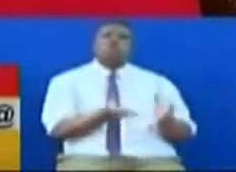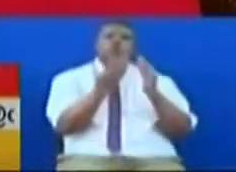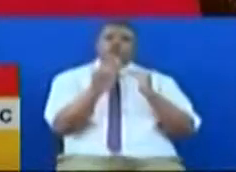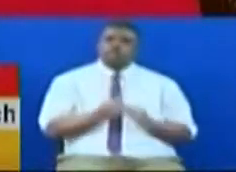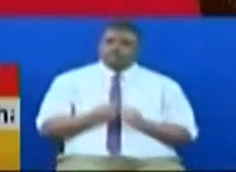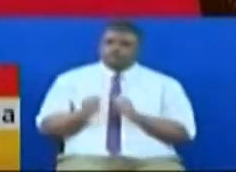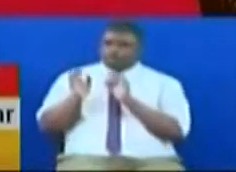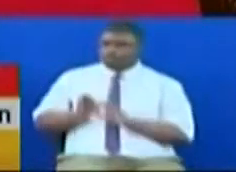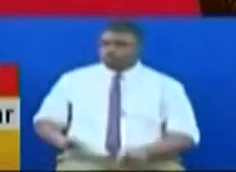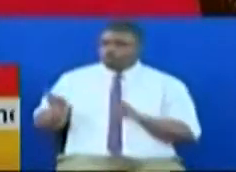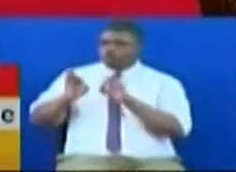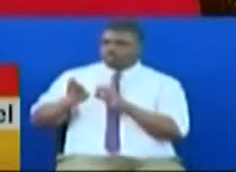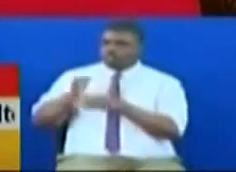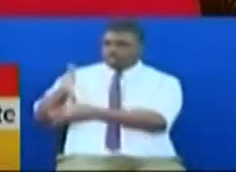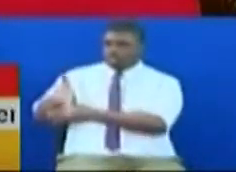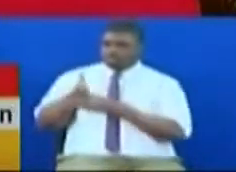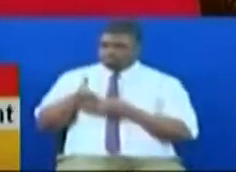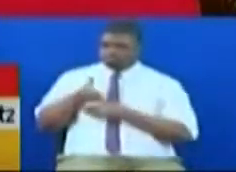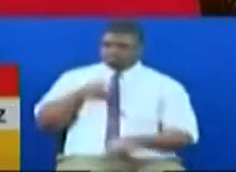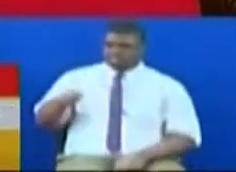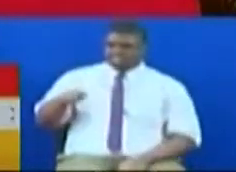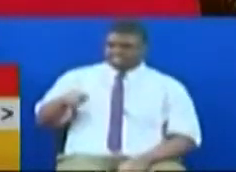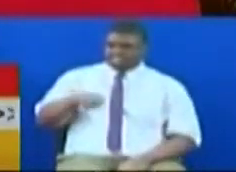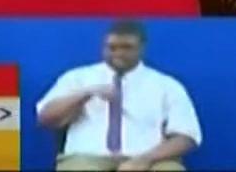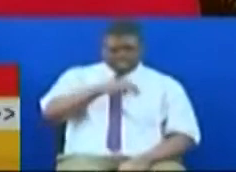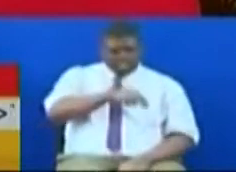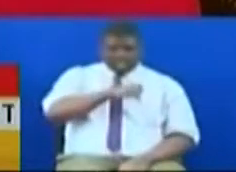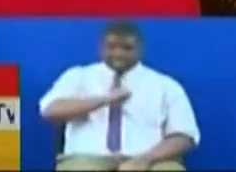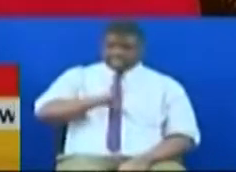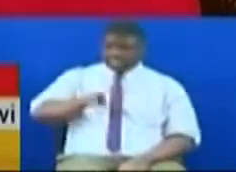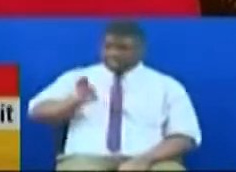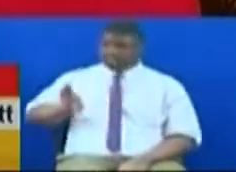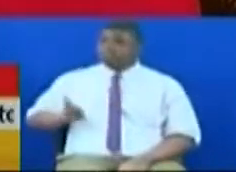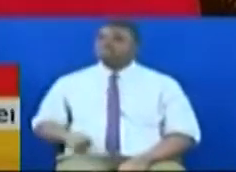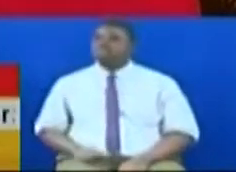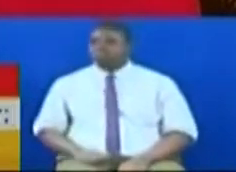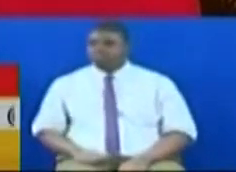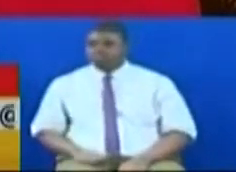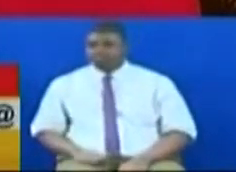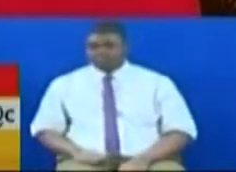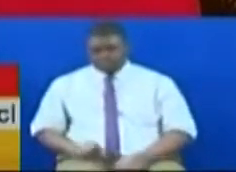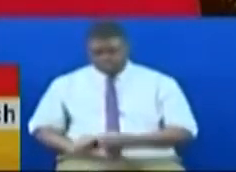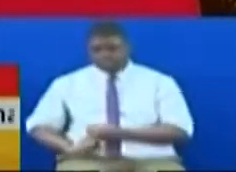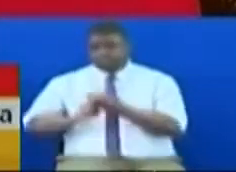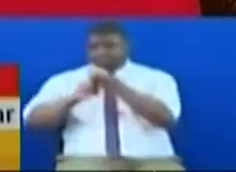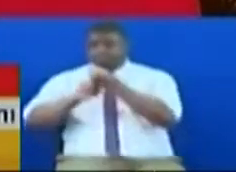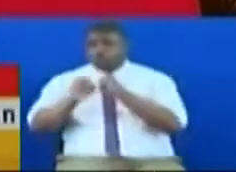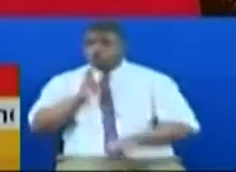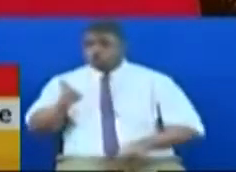kuliboresha shirika letu hili la NSSF. Mheshimiwa Speaker, naunga